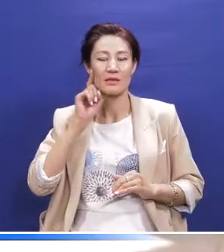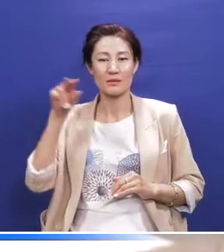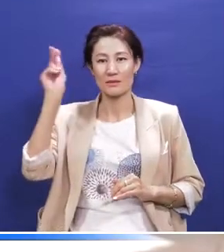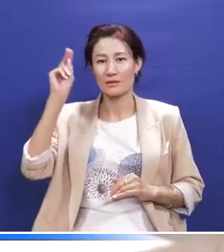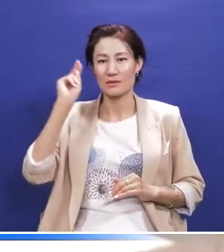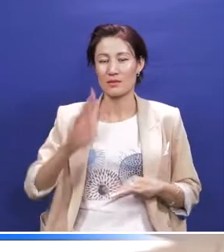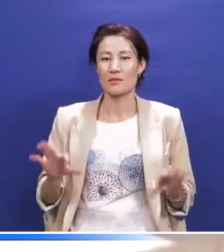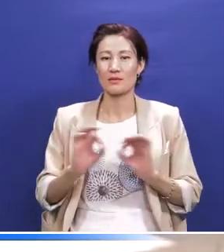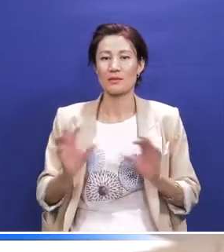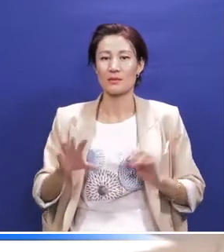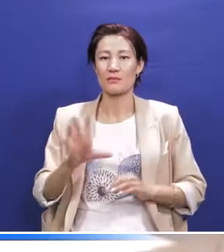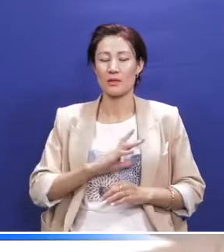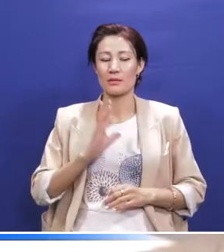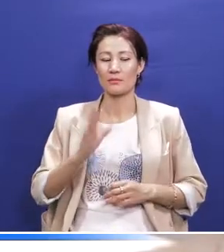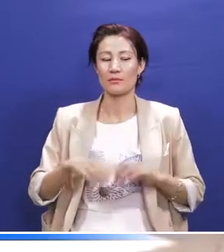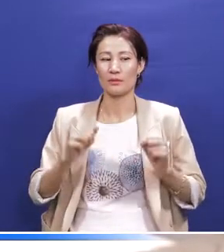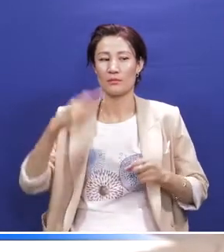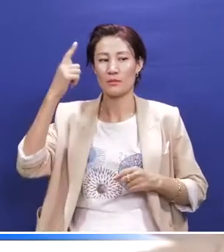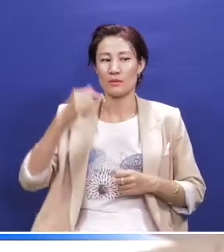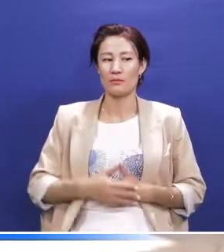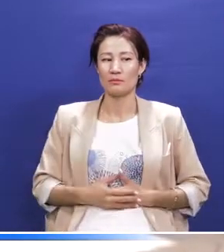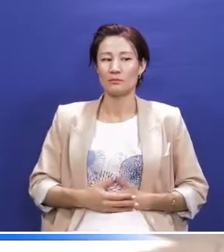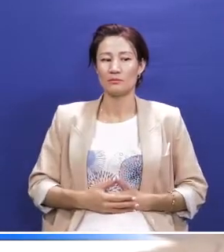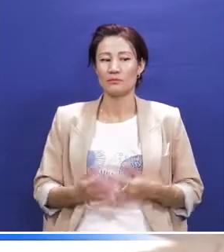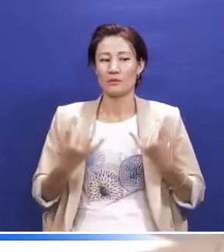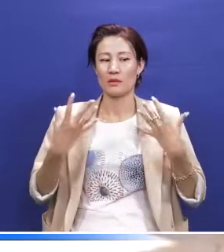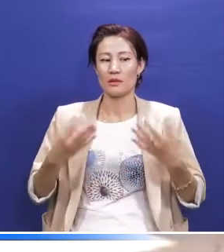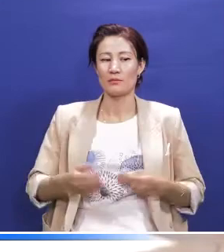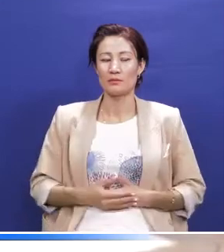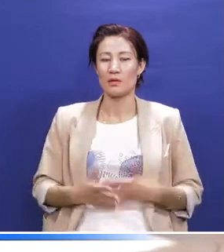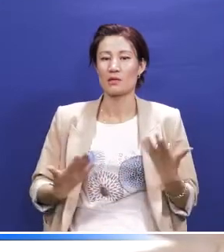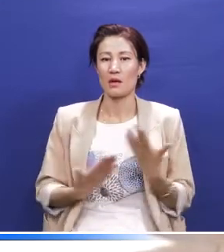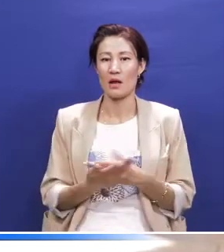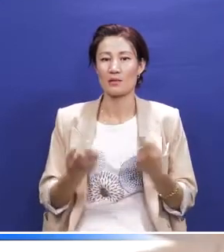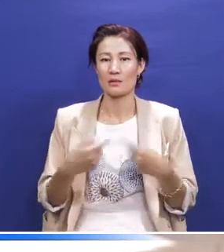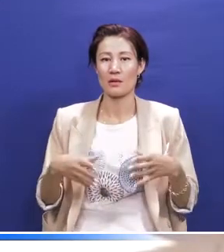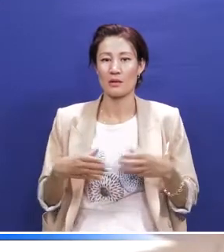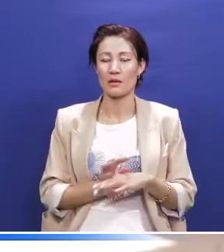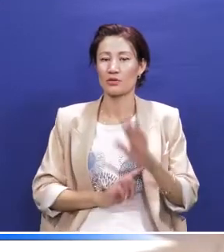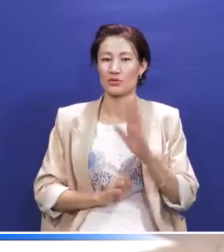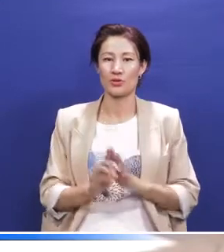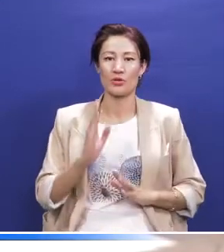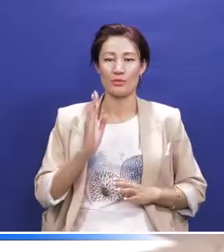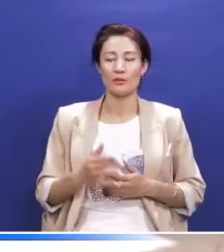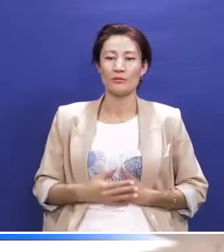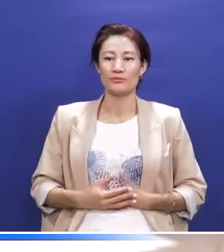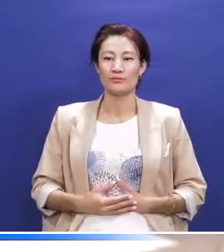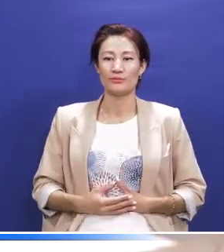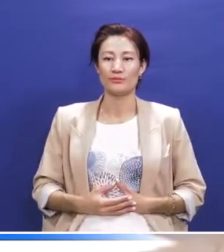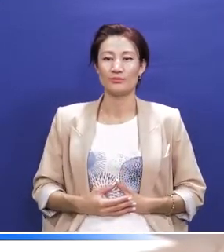жеткізу біздің міндетіміз деп білеміз. Қазіргі енді жаңа технологиялар шығып жатыр, жаңа